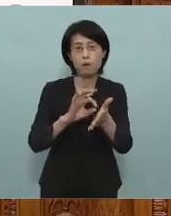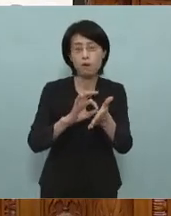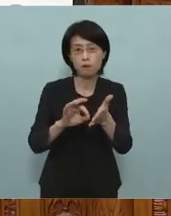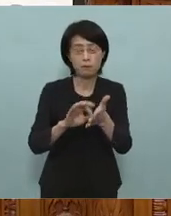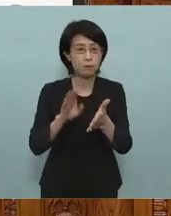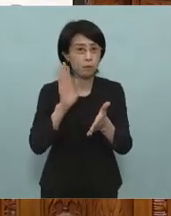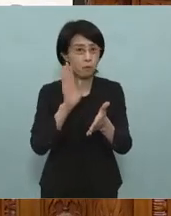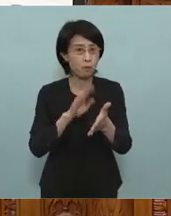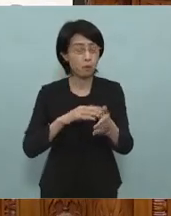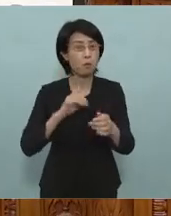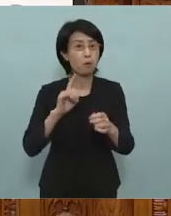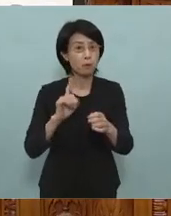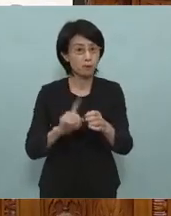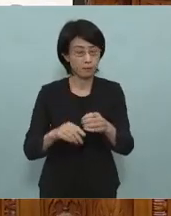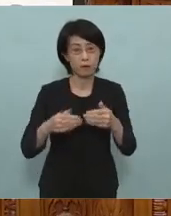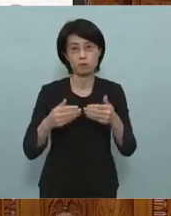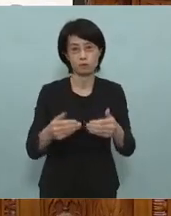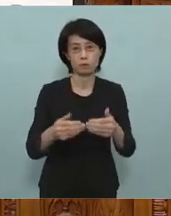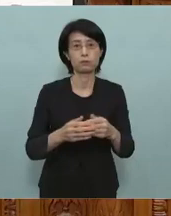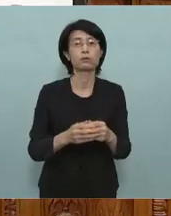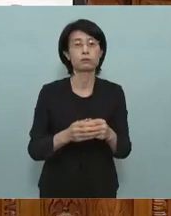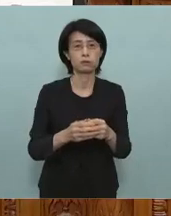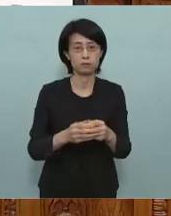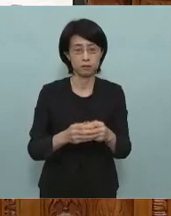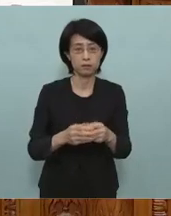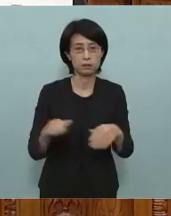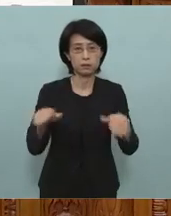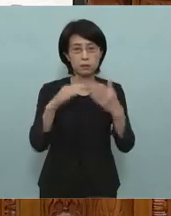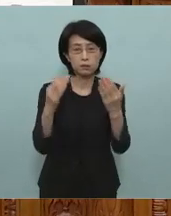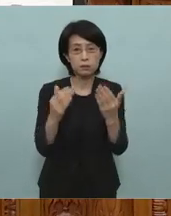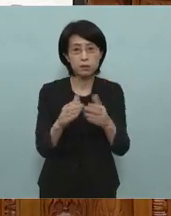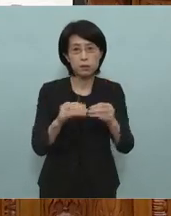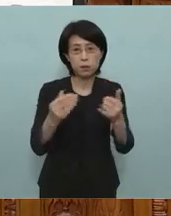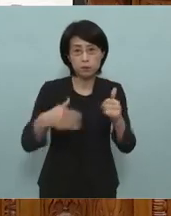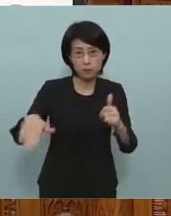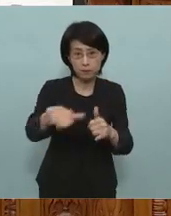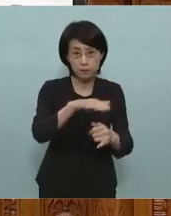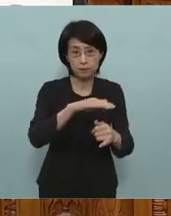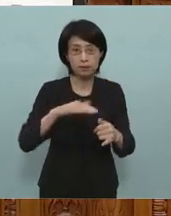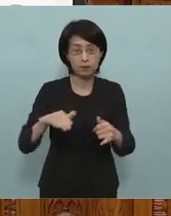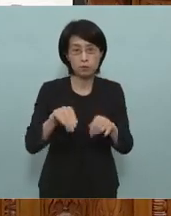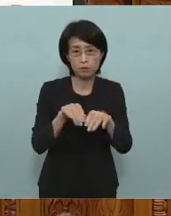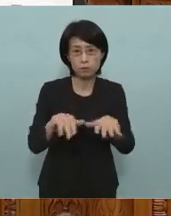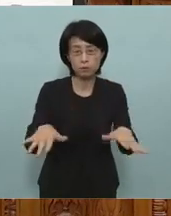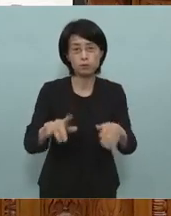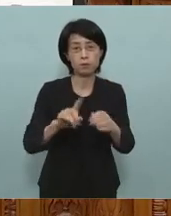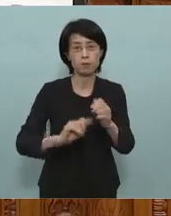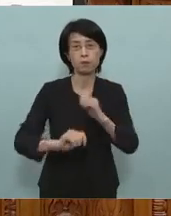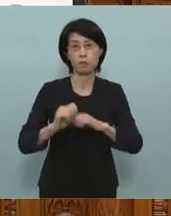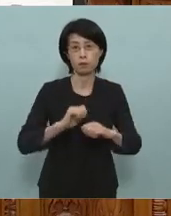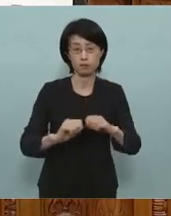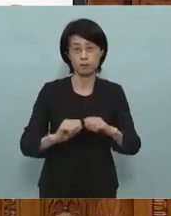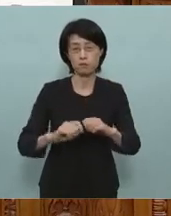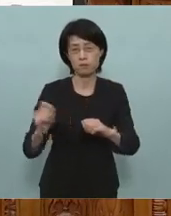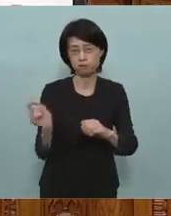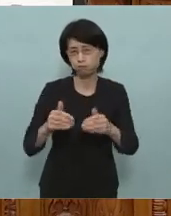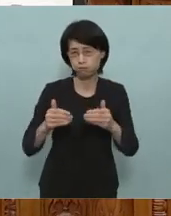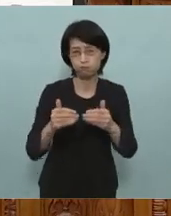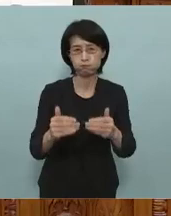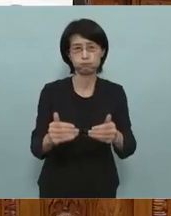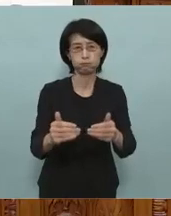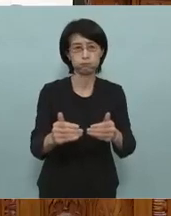の向上を飛躍的に進め概ねすべての国民への普及のための取り組みを加速するととも